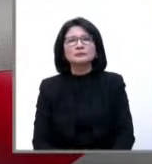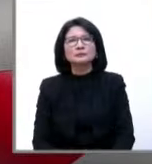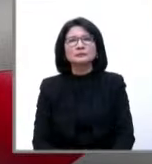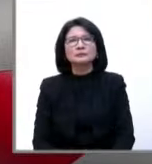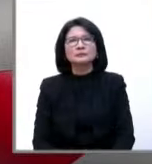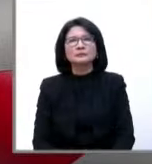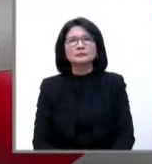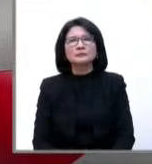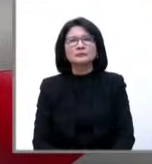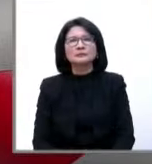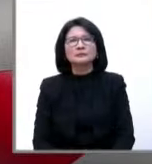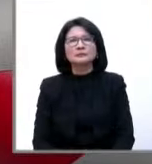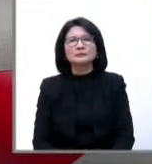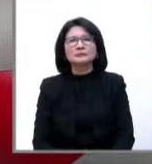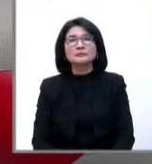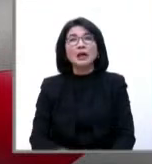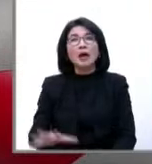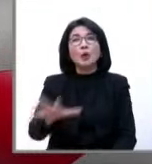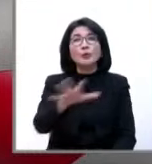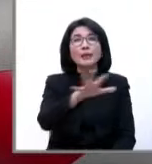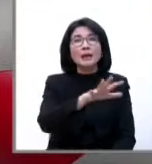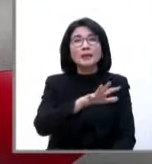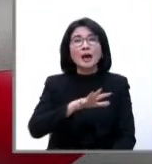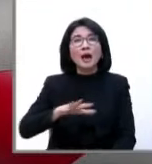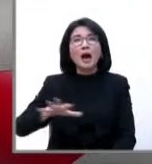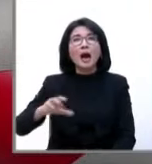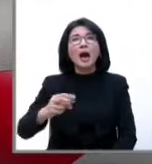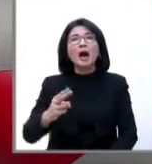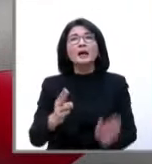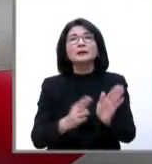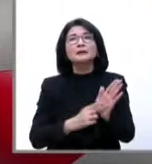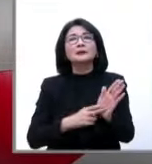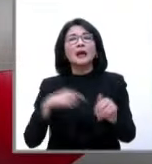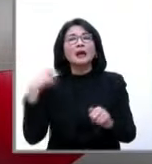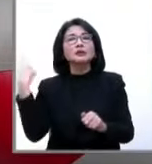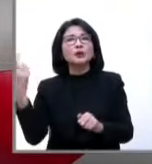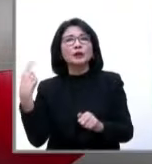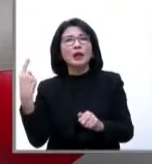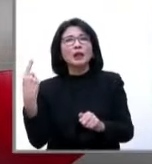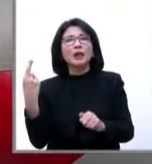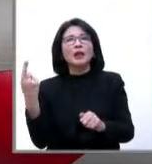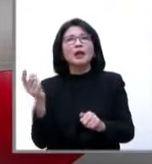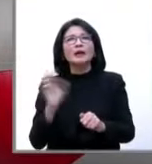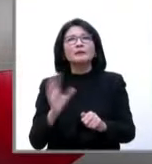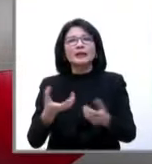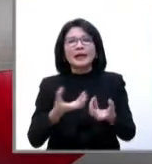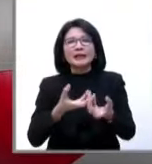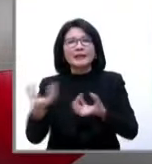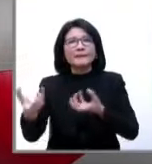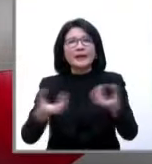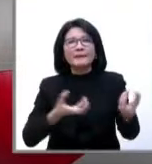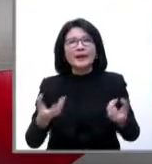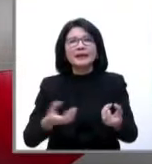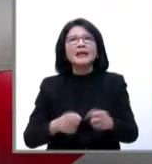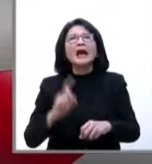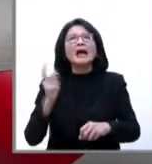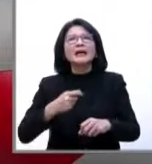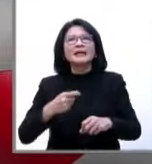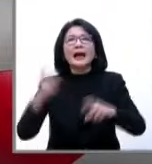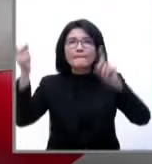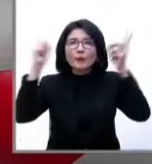bahwa wilayah nasional kita itu bukan terbagi bukan saja sekedar karena politik dan